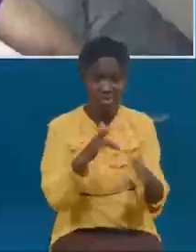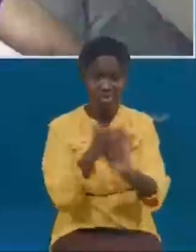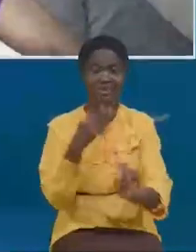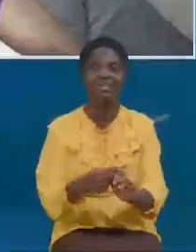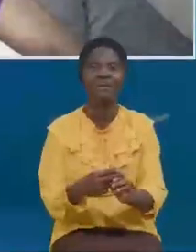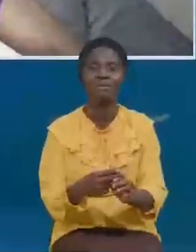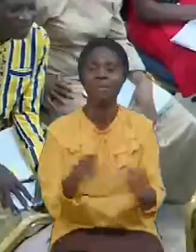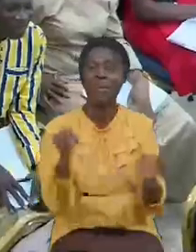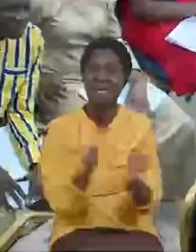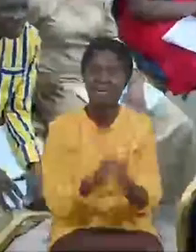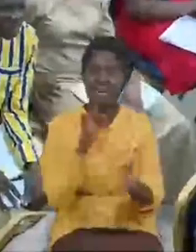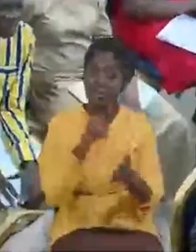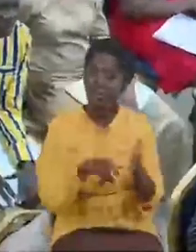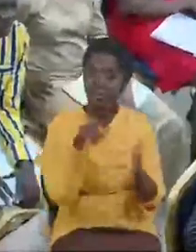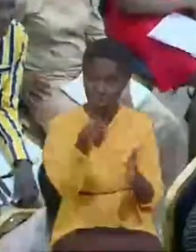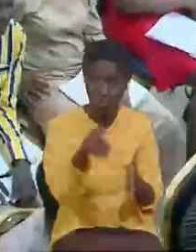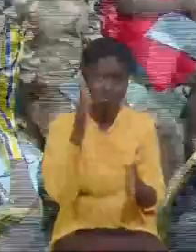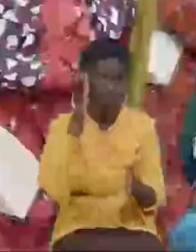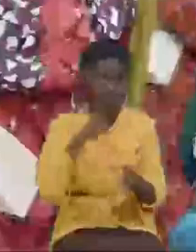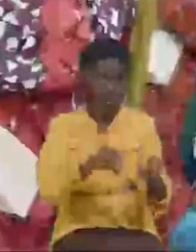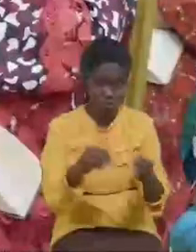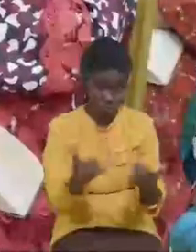Je m'adresse à toi. C'est ce que tu vas faire ce soir.